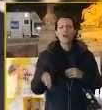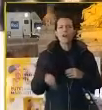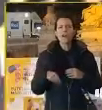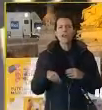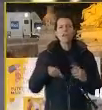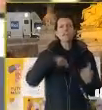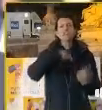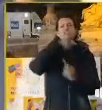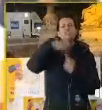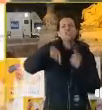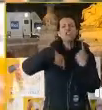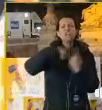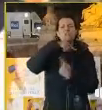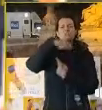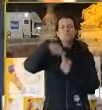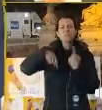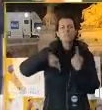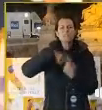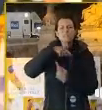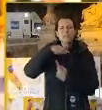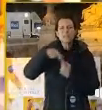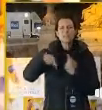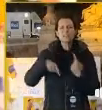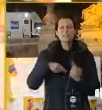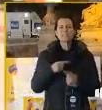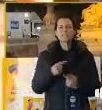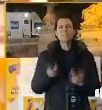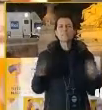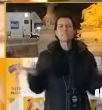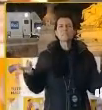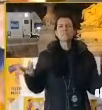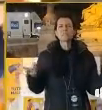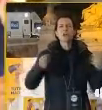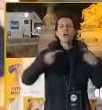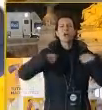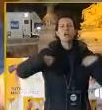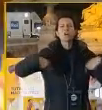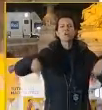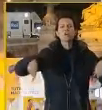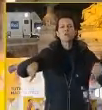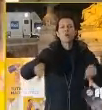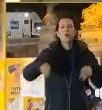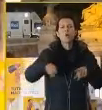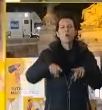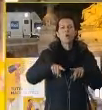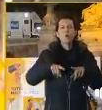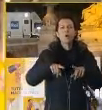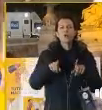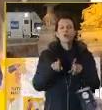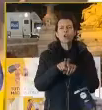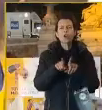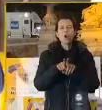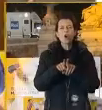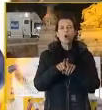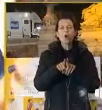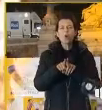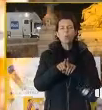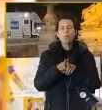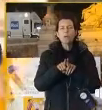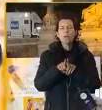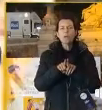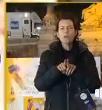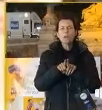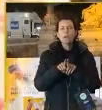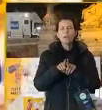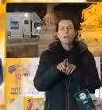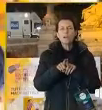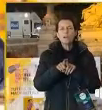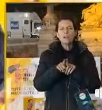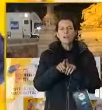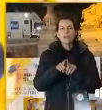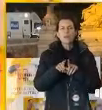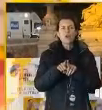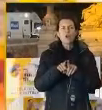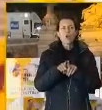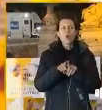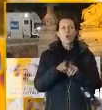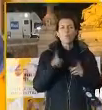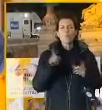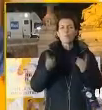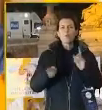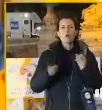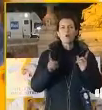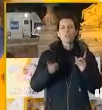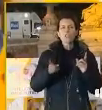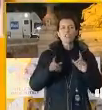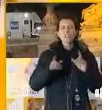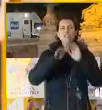se stesso, rientra. Noi siamo il paradosso vivente della politica